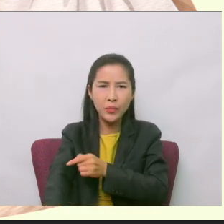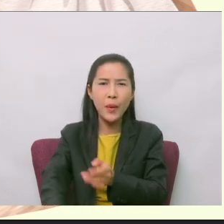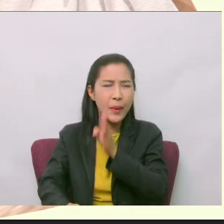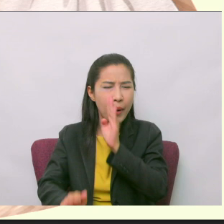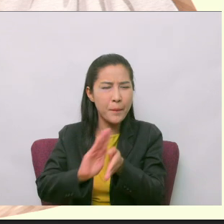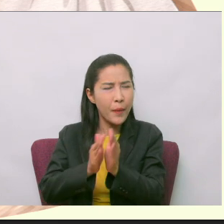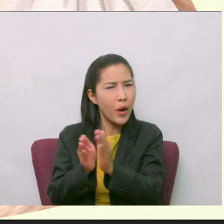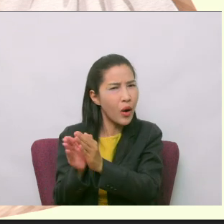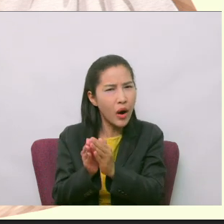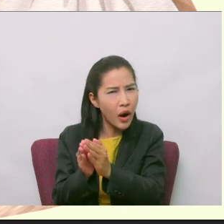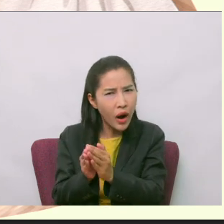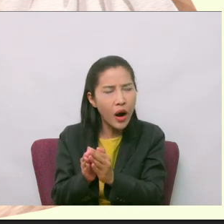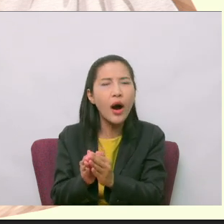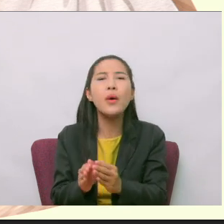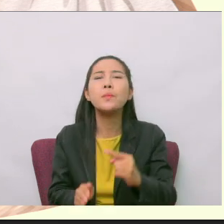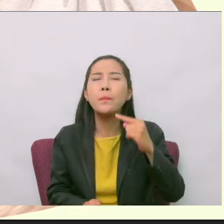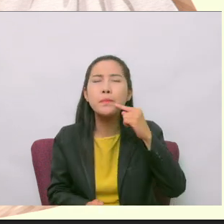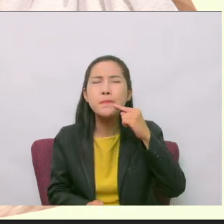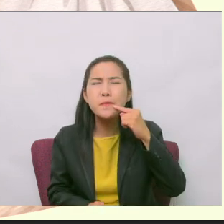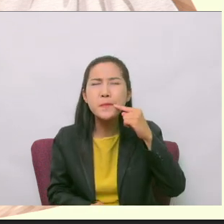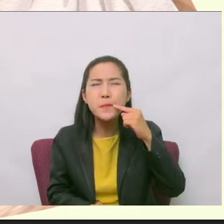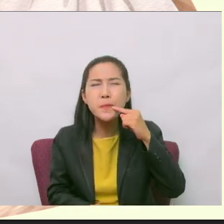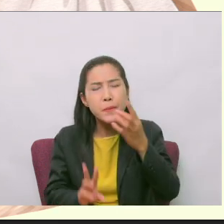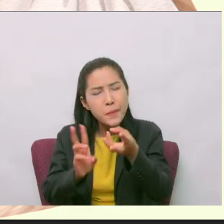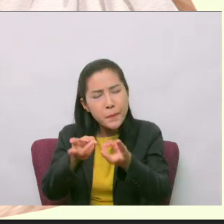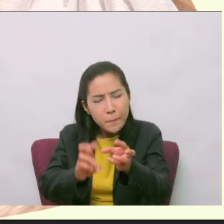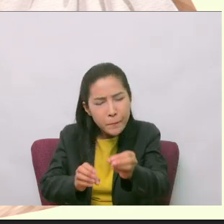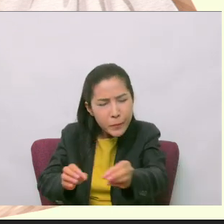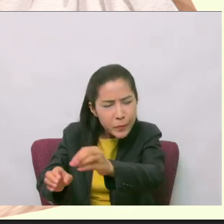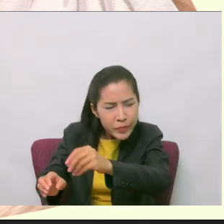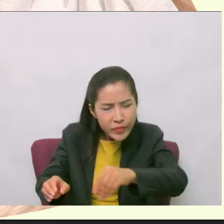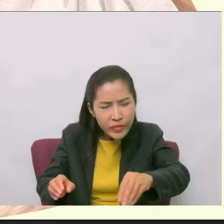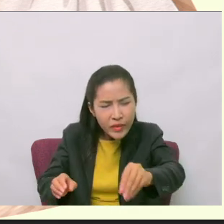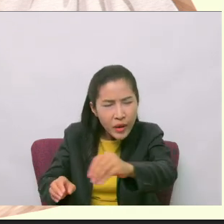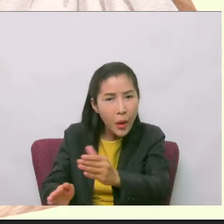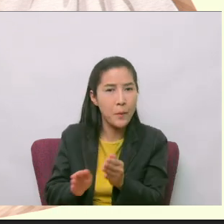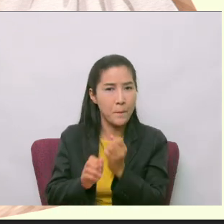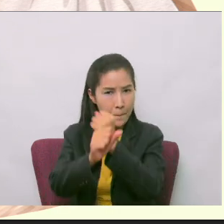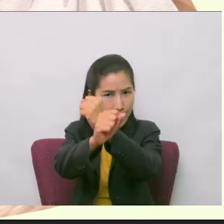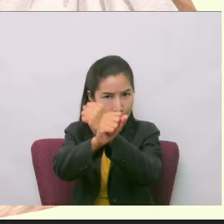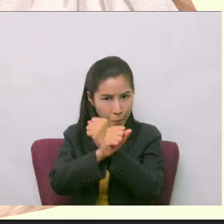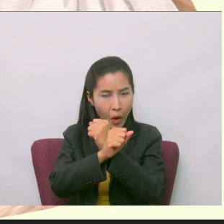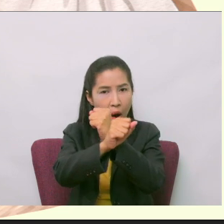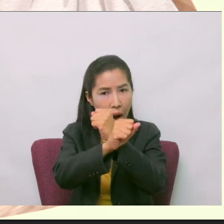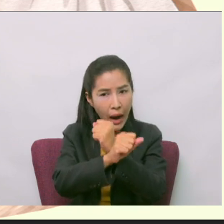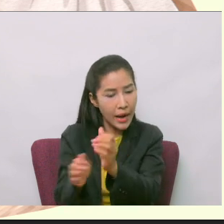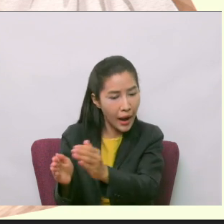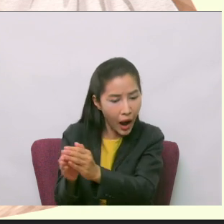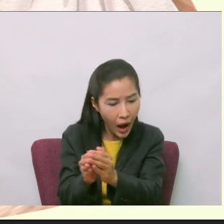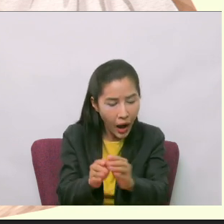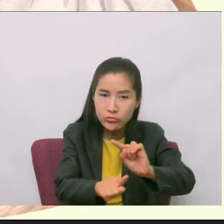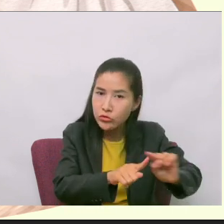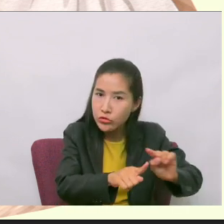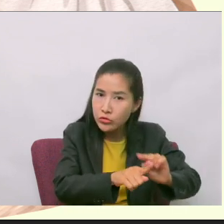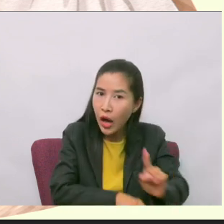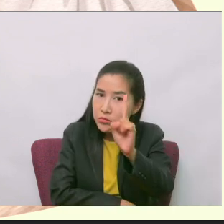กลือมาเป็นตัวช่วยเพื่อที่จะไม่ให้อาหารบูดไม่ให้มีกลิ่นเน่านะคะอันนี้ก็เช่นกันในตัวยาสมุน